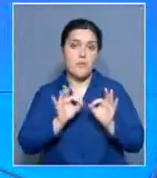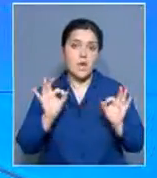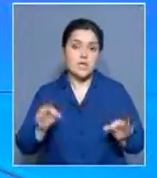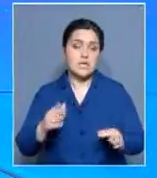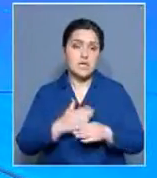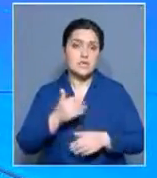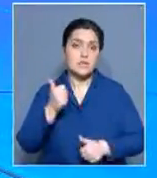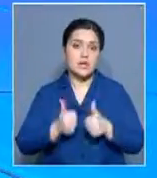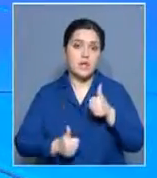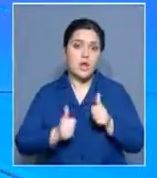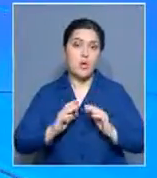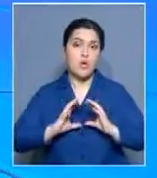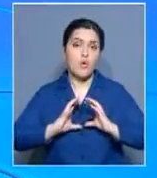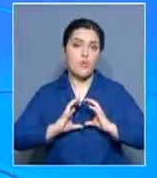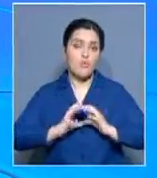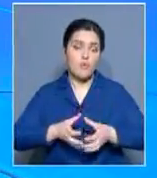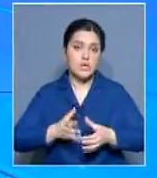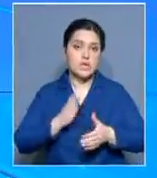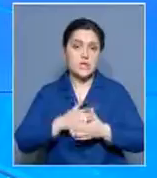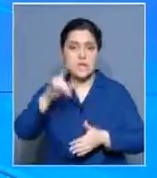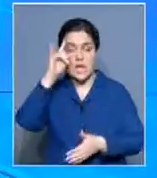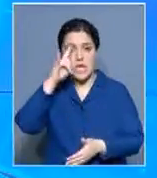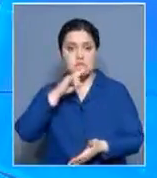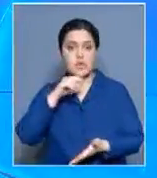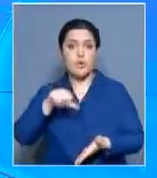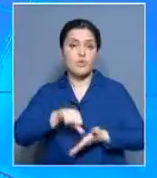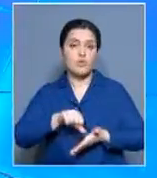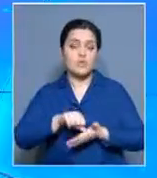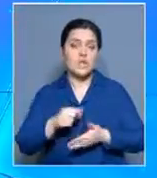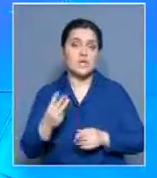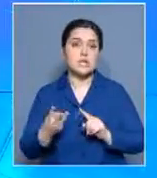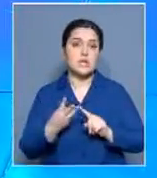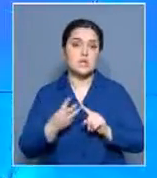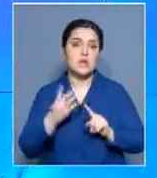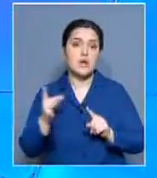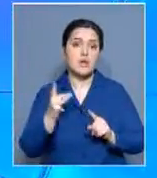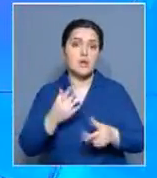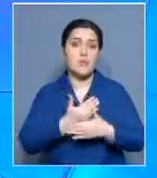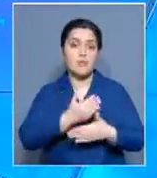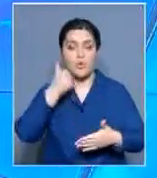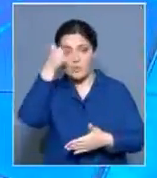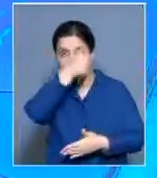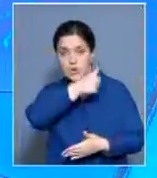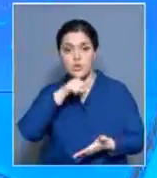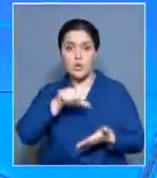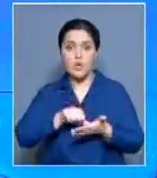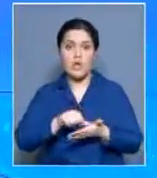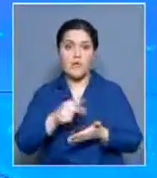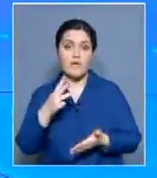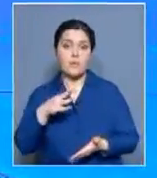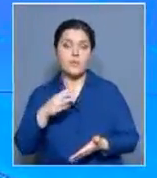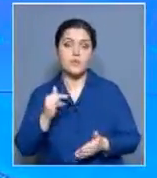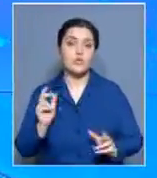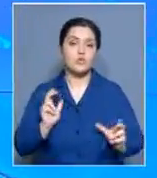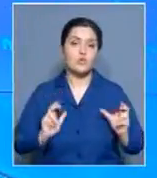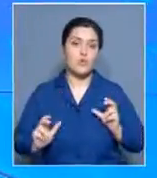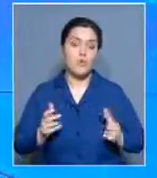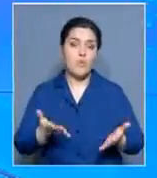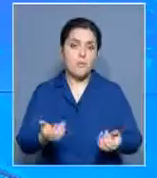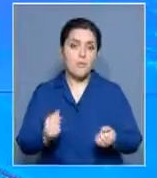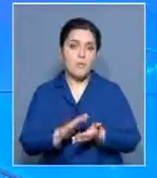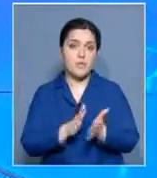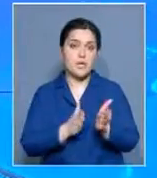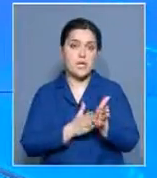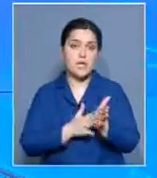В чемпионате World Skills Казахстан принимает участие уже в 3-й раз. В прошлом году благодаря участию в конкурсе 2 мангыстауских студента